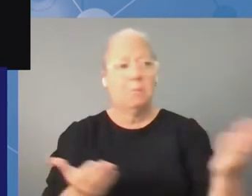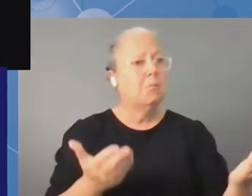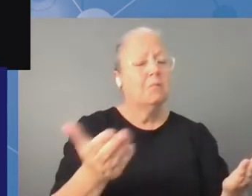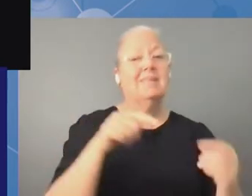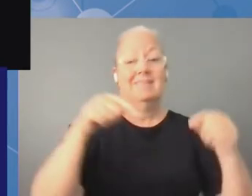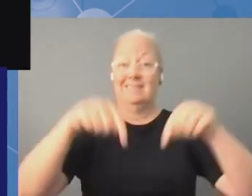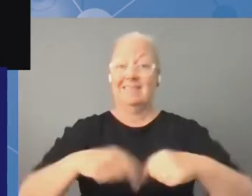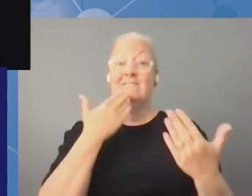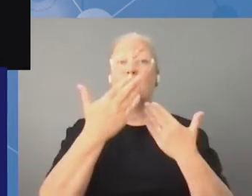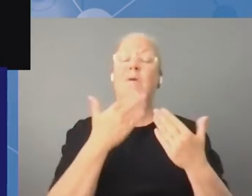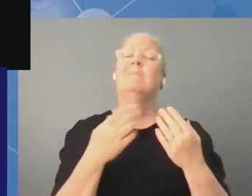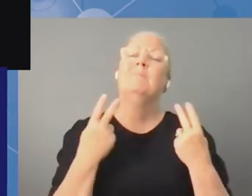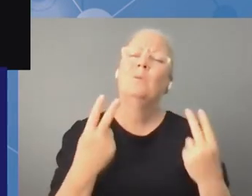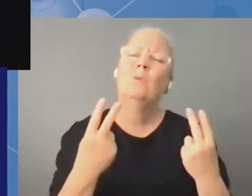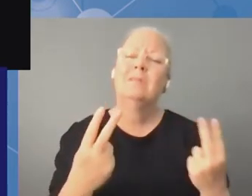المنتدى،